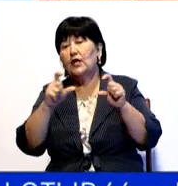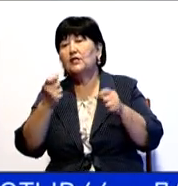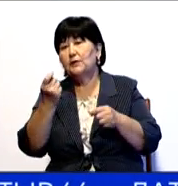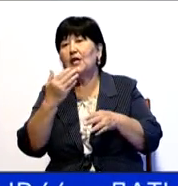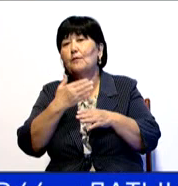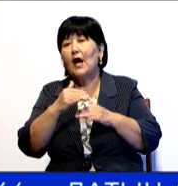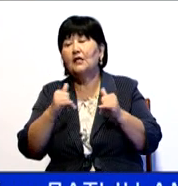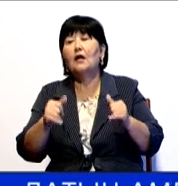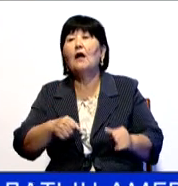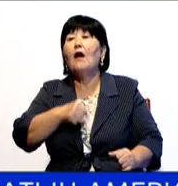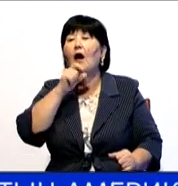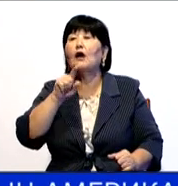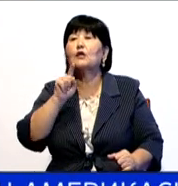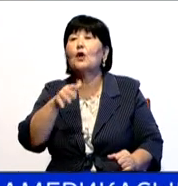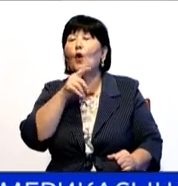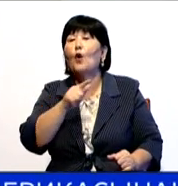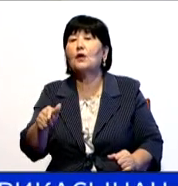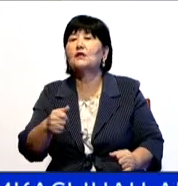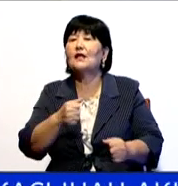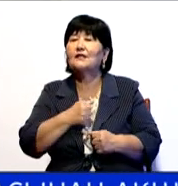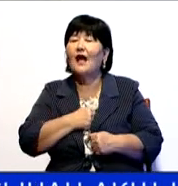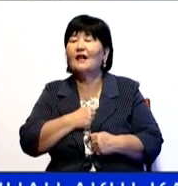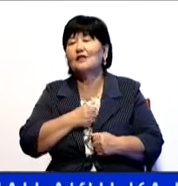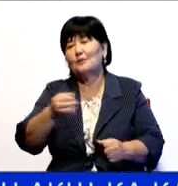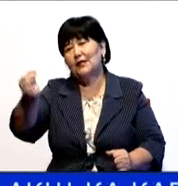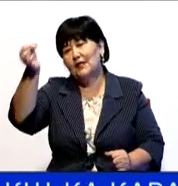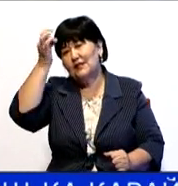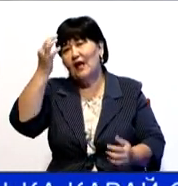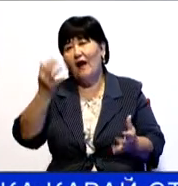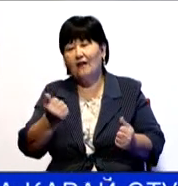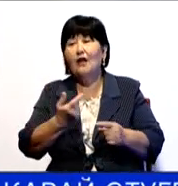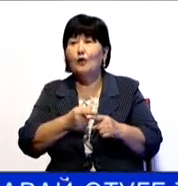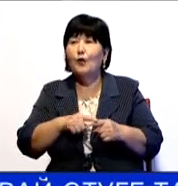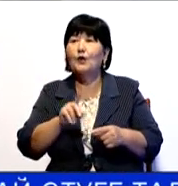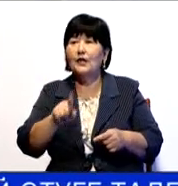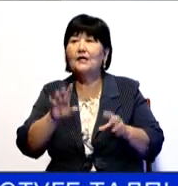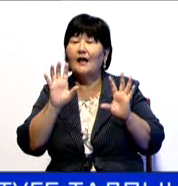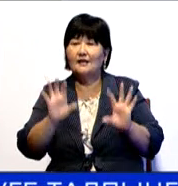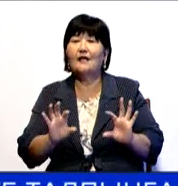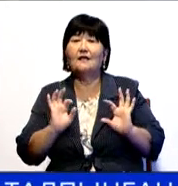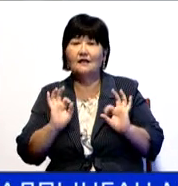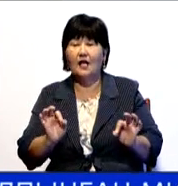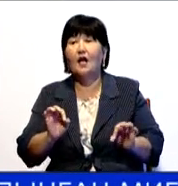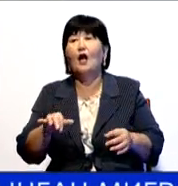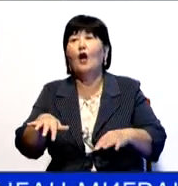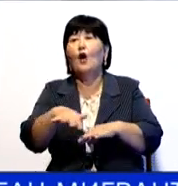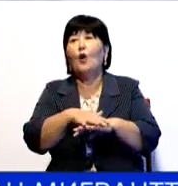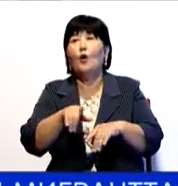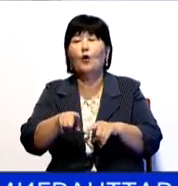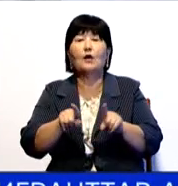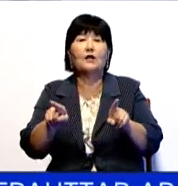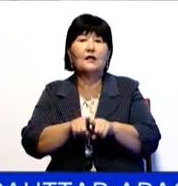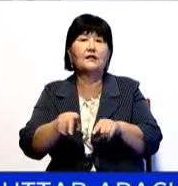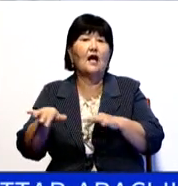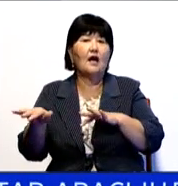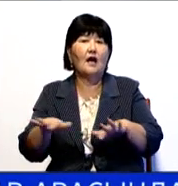қалды. Аға буын сол кезеңдерді сағынышпен әрі қимастықпен еске алады. Бұл енді заңдылықта шығар. Қоғам ол кездері сөз емес